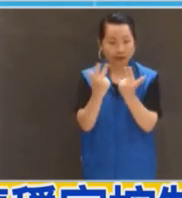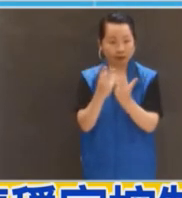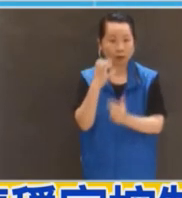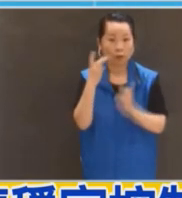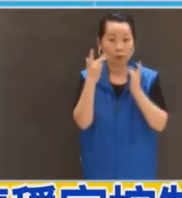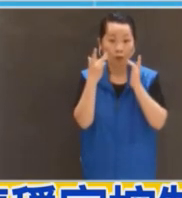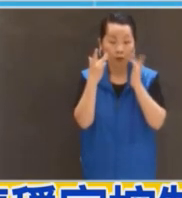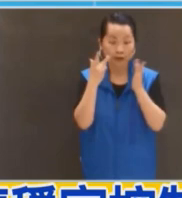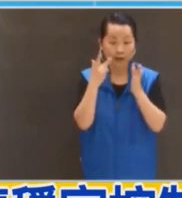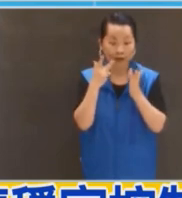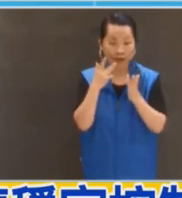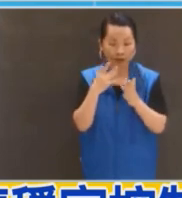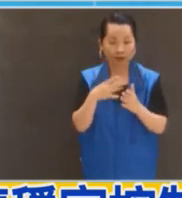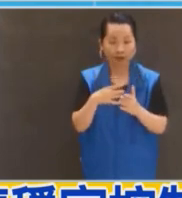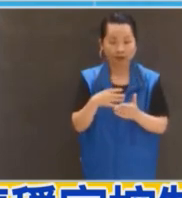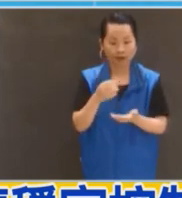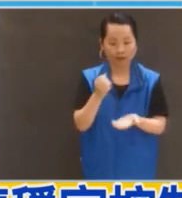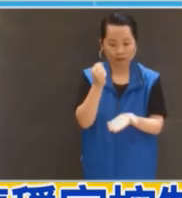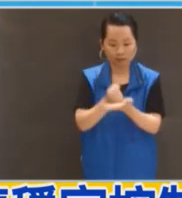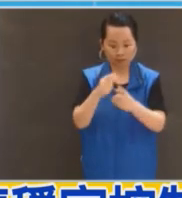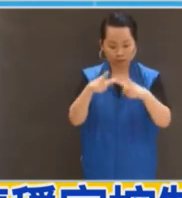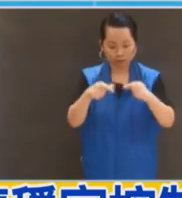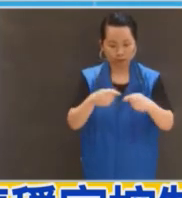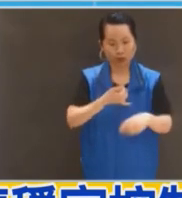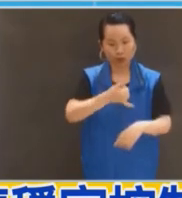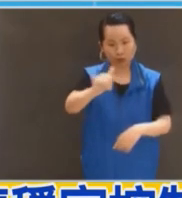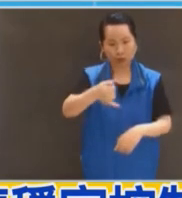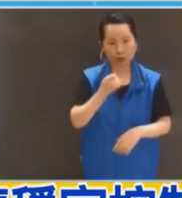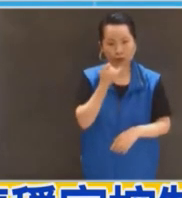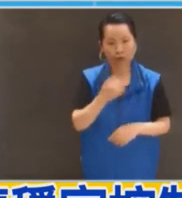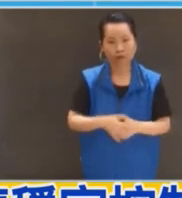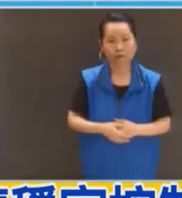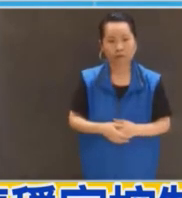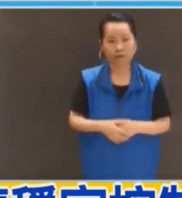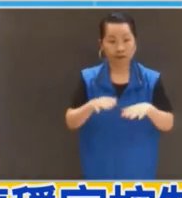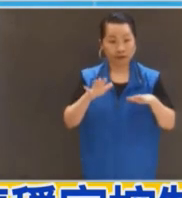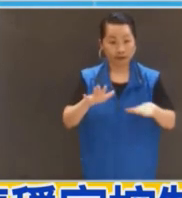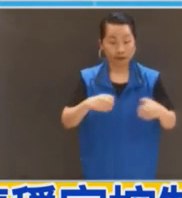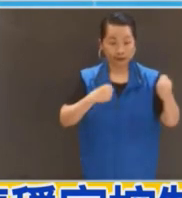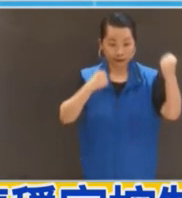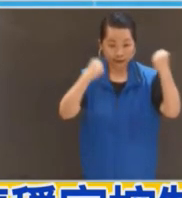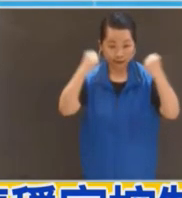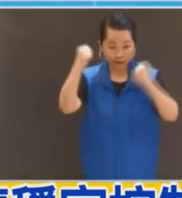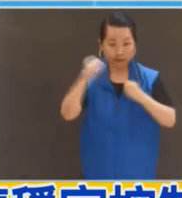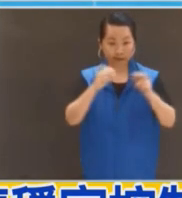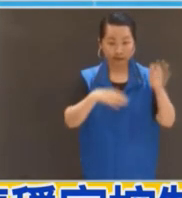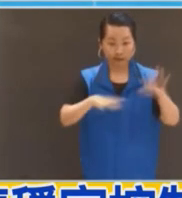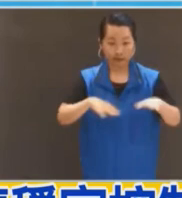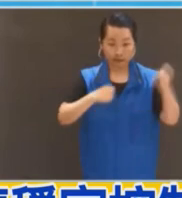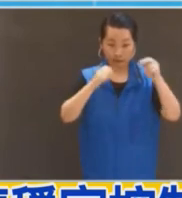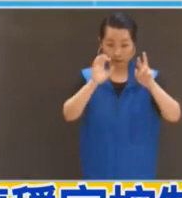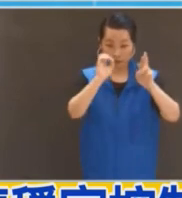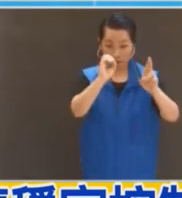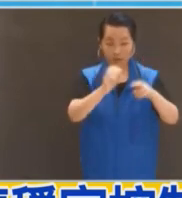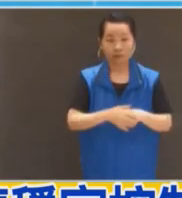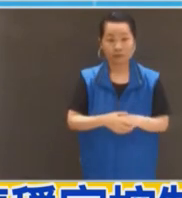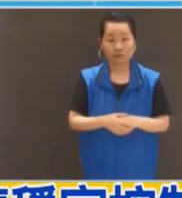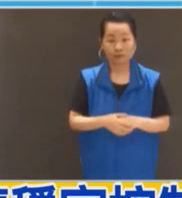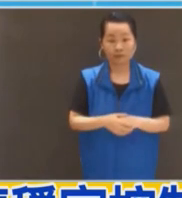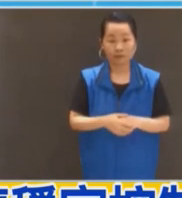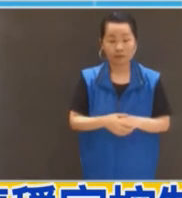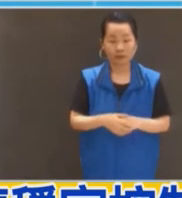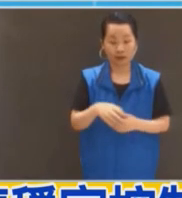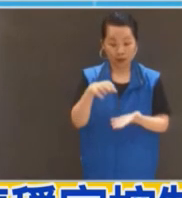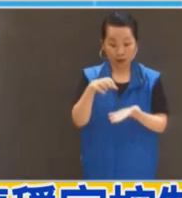拿通行证快速通行。所以从今天的凌晨我们开始实施凭证进